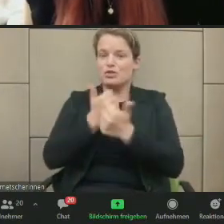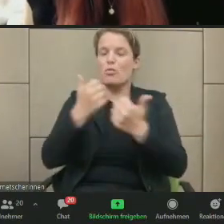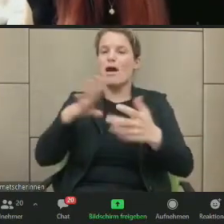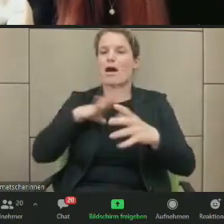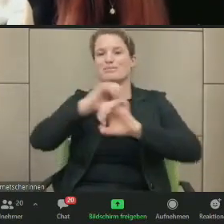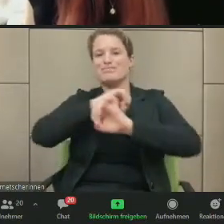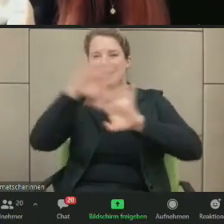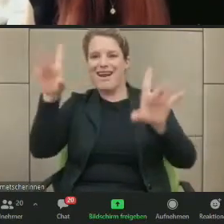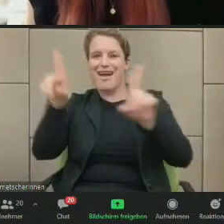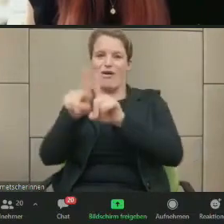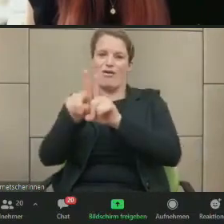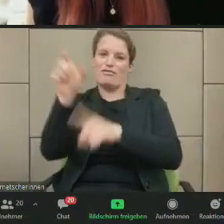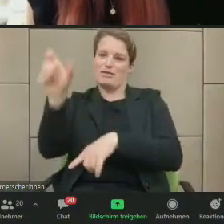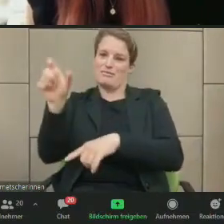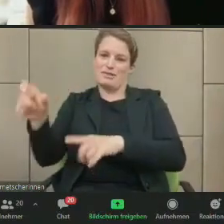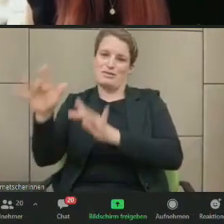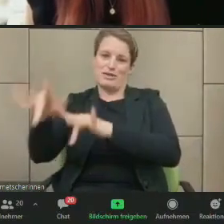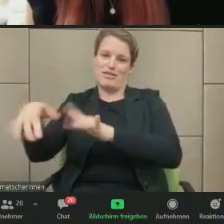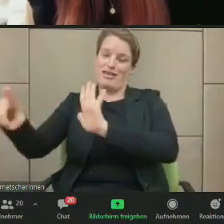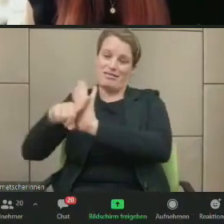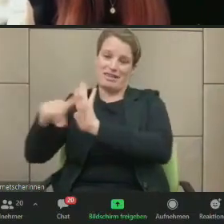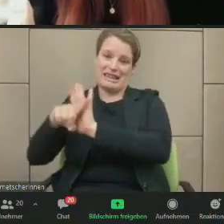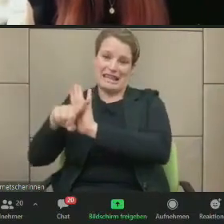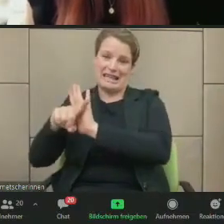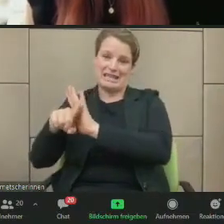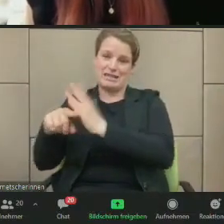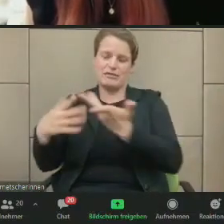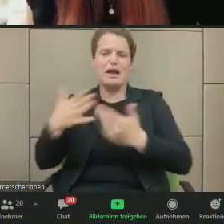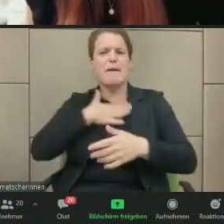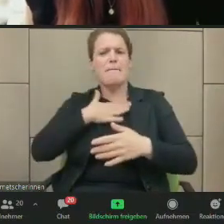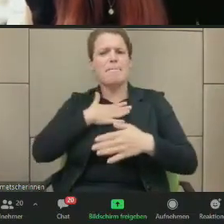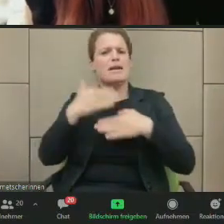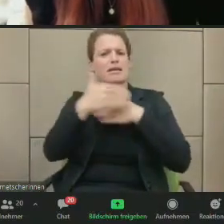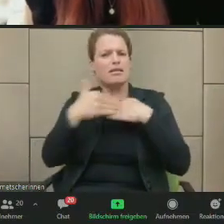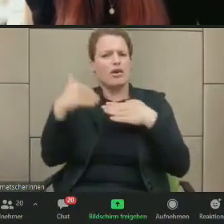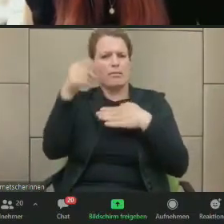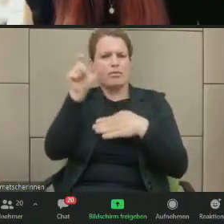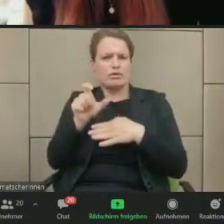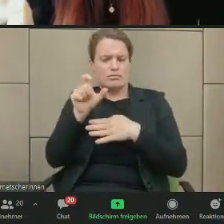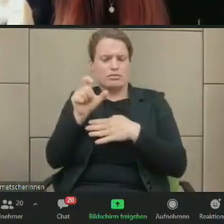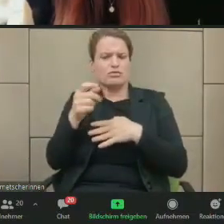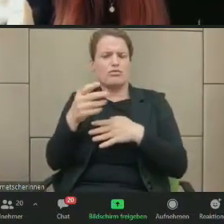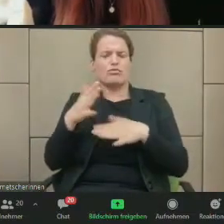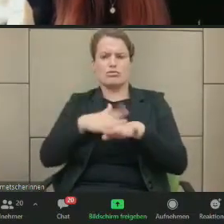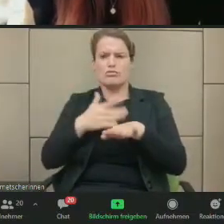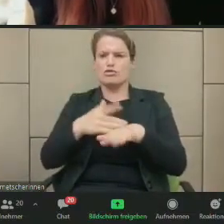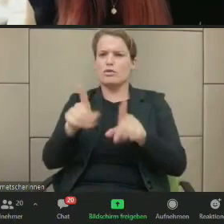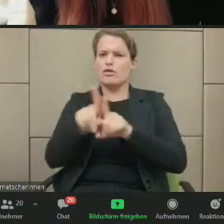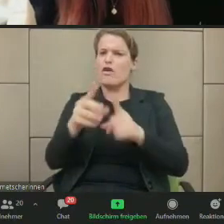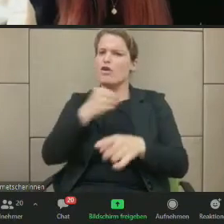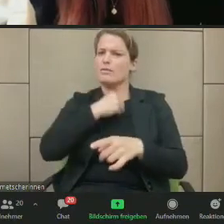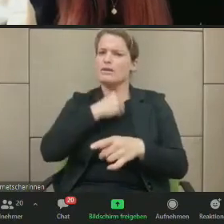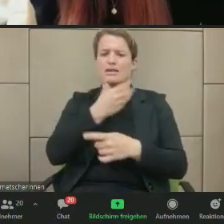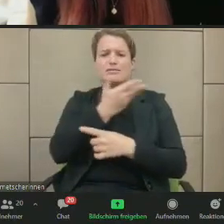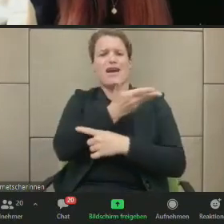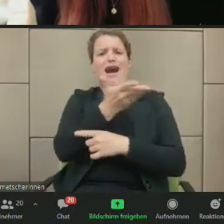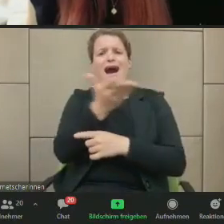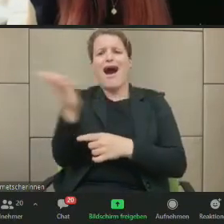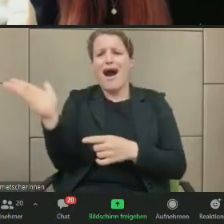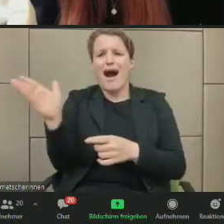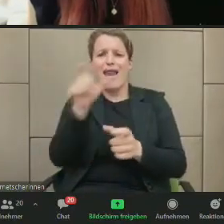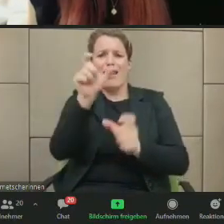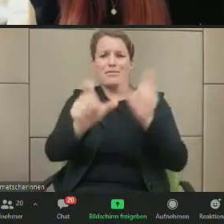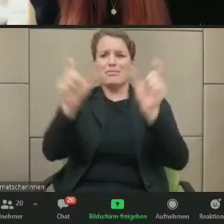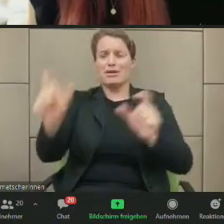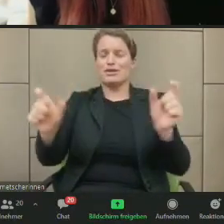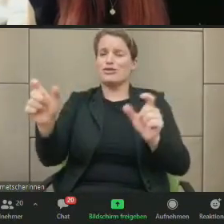Anfeindungen umgehen muss? Weil meine Therapeutin hat gesagt, es ist nicht immer möglich, dass man von allen Menschen für das, was man